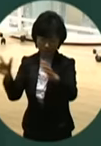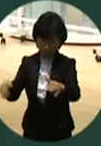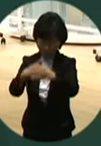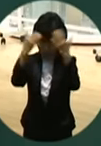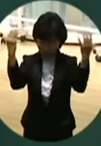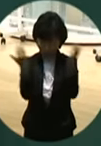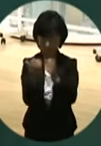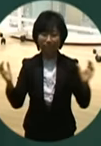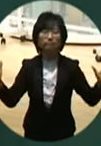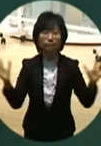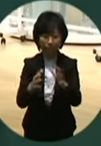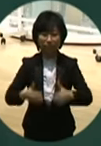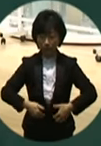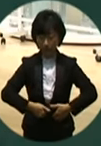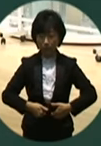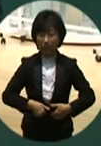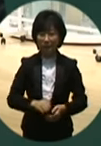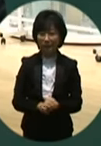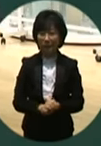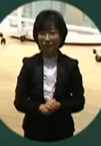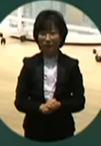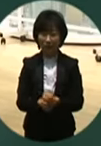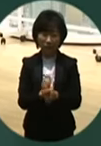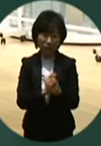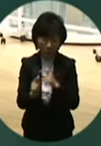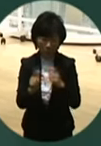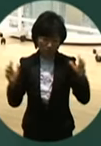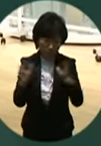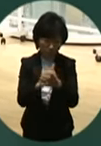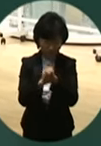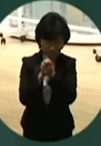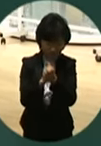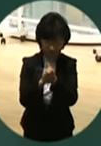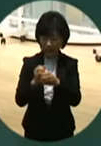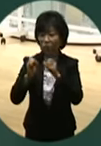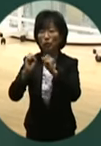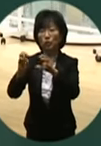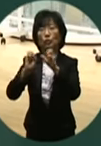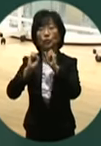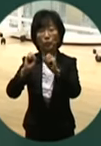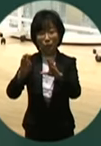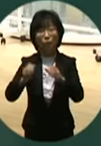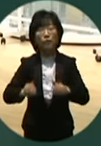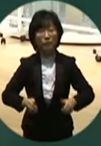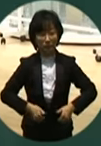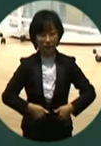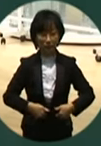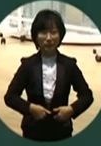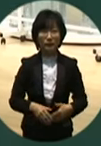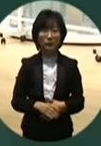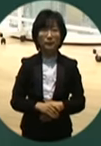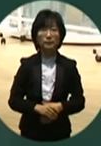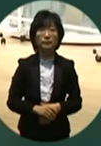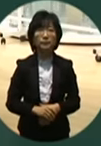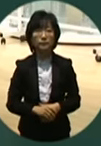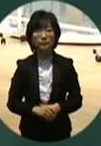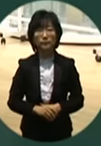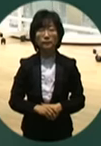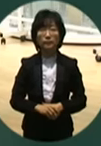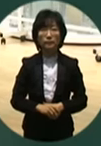from all over the world. 예, 더 모여서 기도하고 전도해야 돼요. We must gather even more, pray and evangelize. 물론